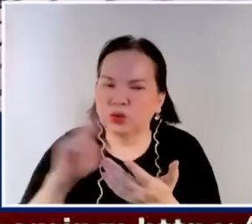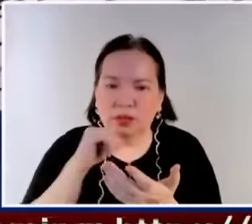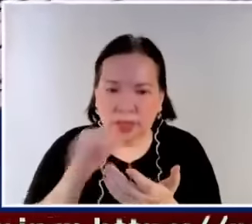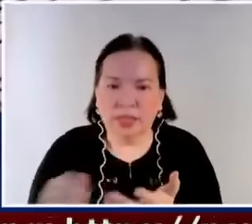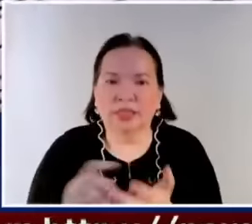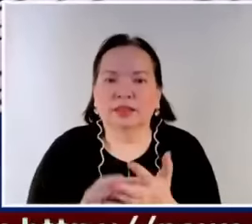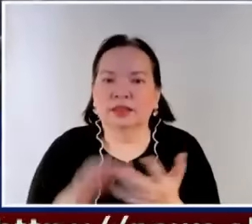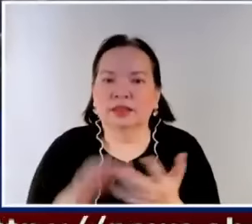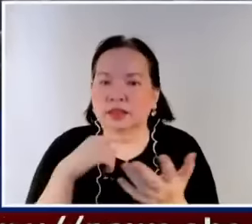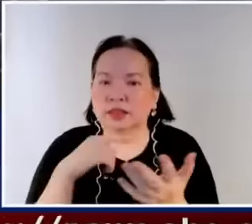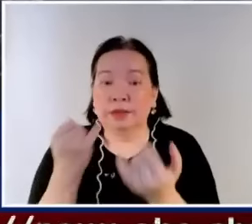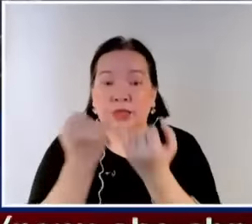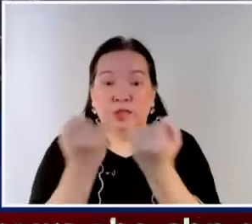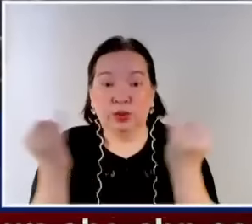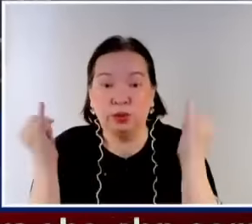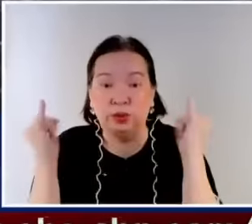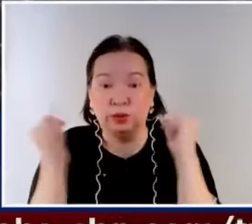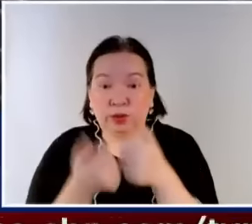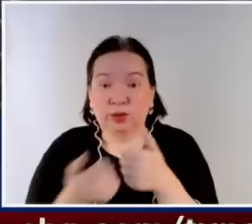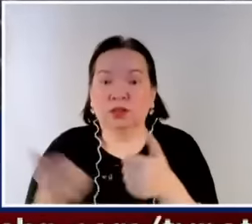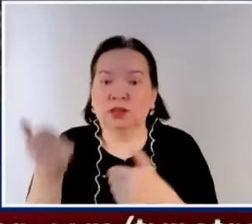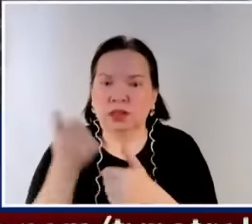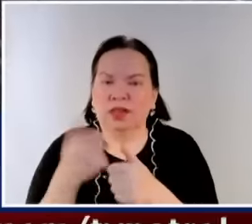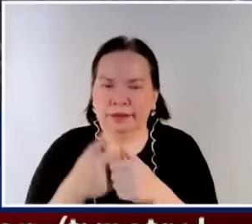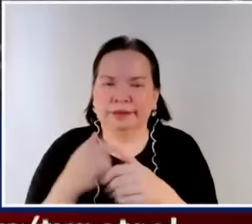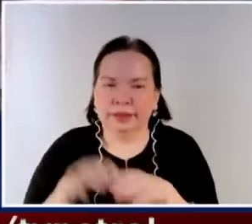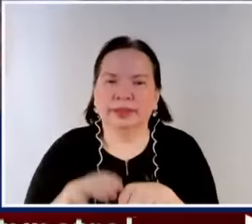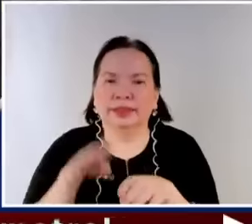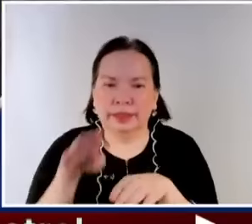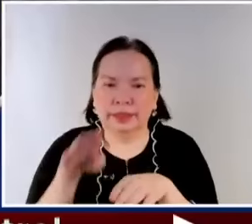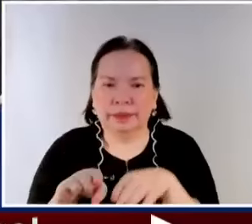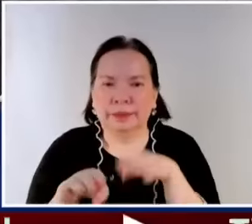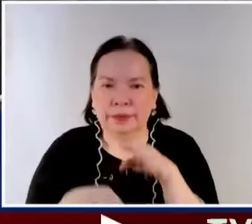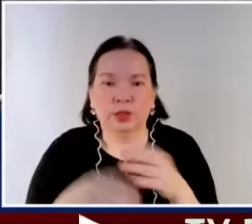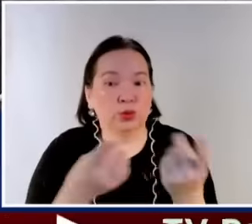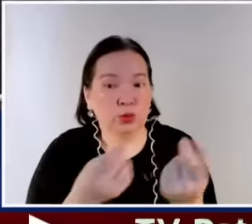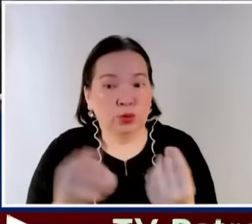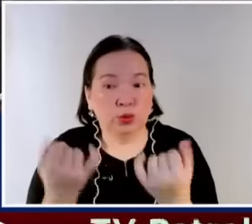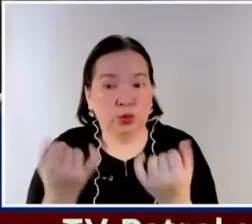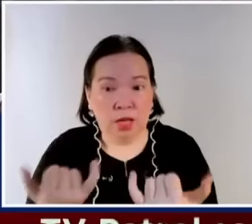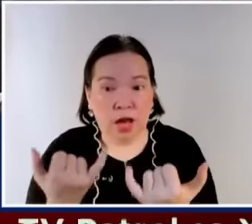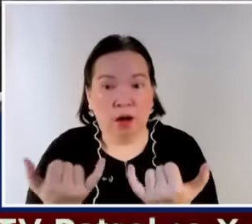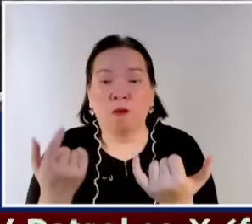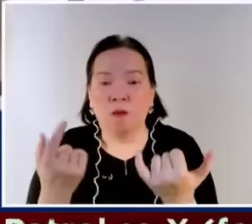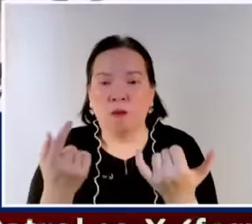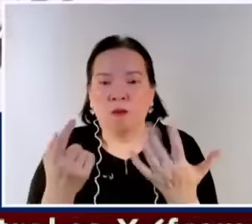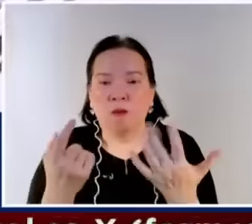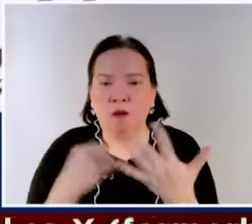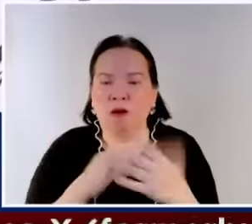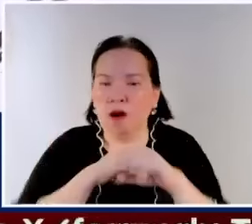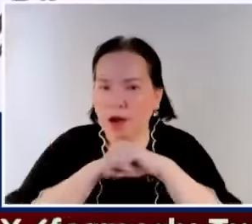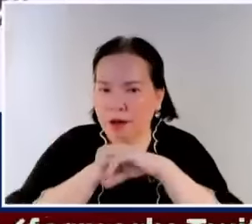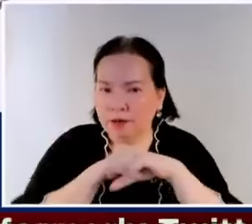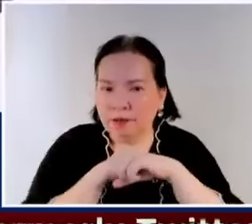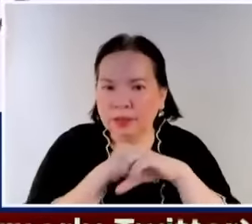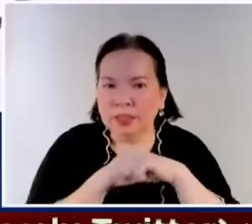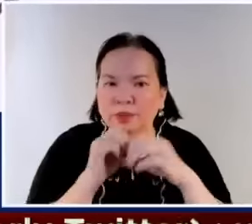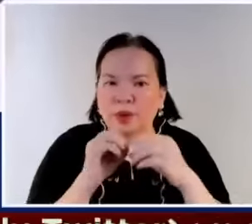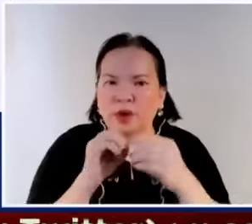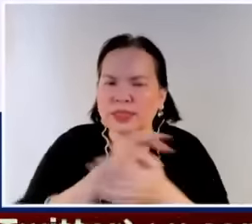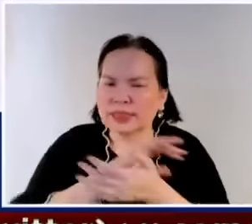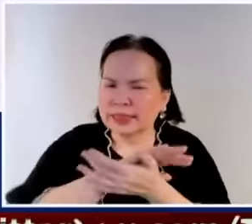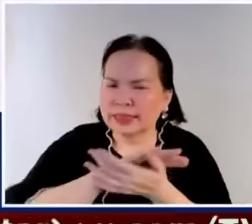Intramuros Administration, isa ito sa mga hakbang na kanilang ipinatutupad bilang bahagi ng kanilang kampanya na maideklarang ganap